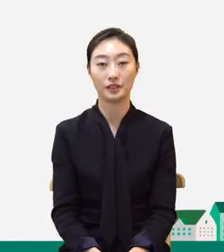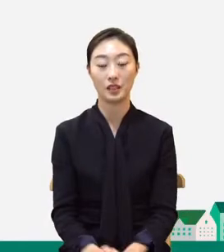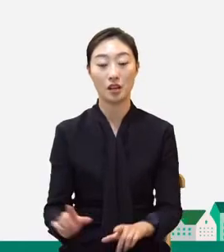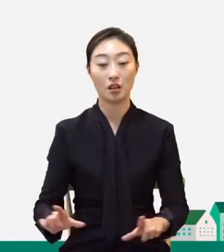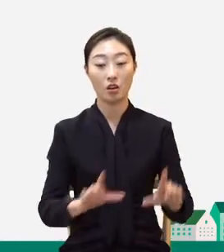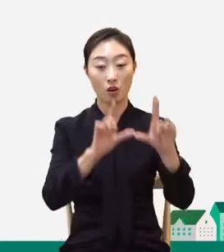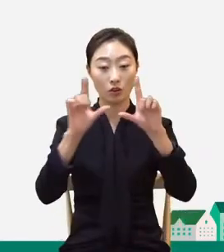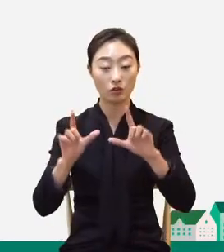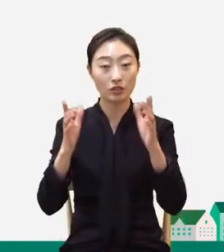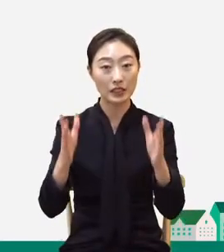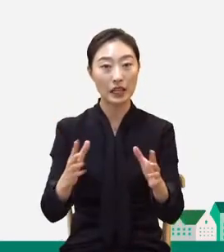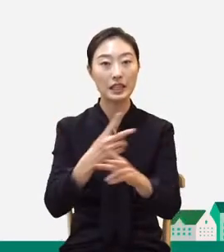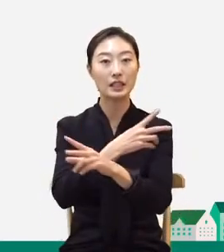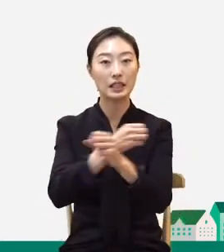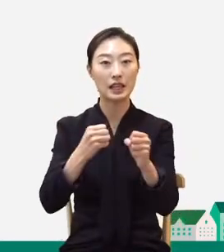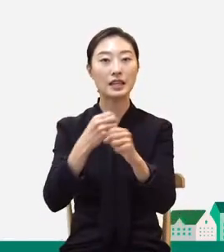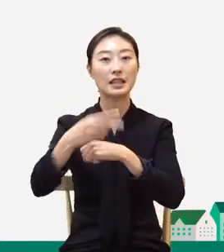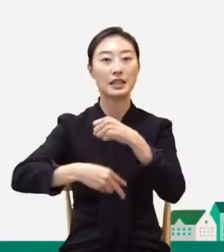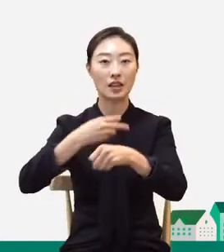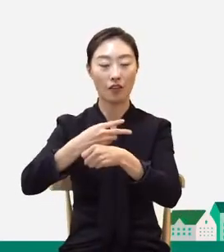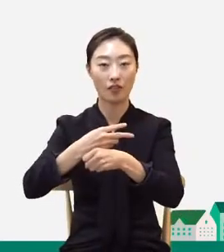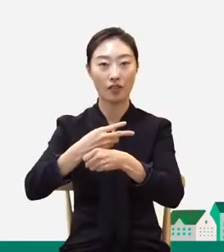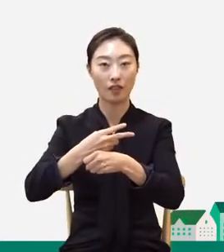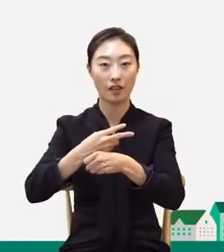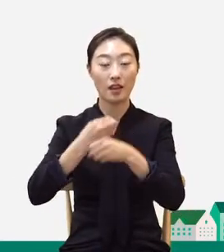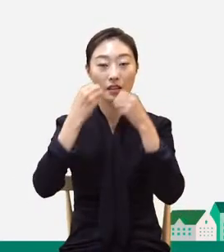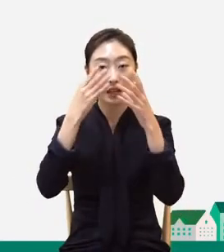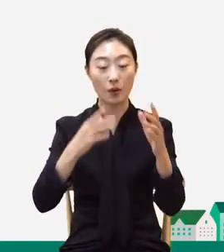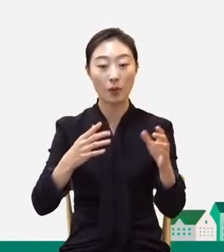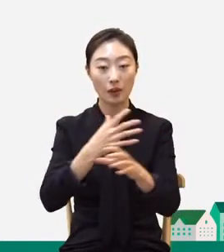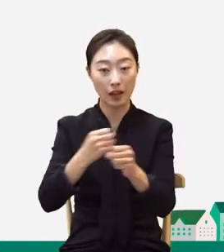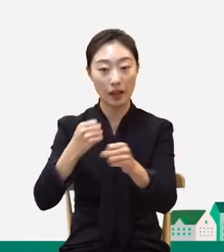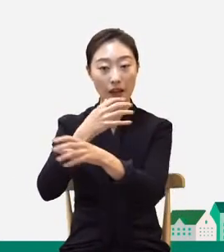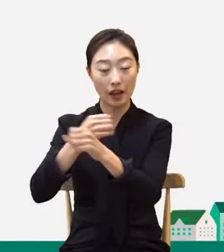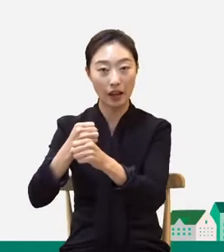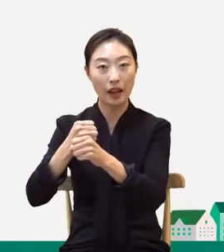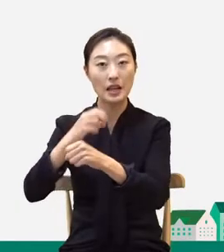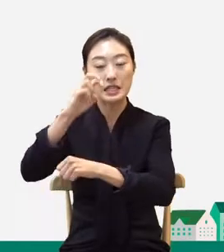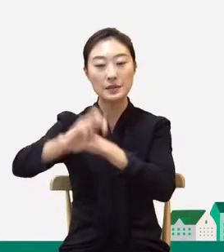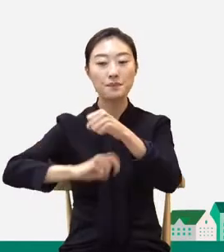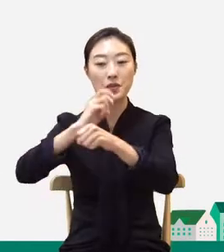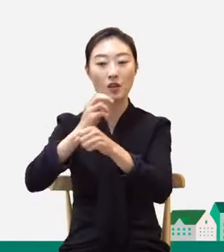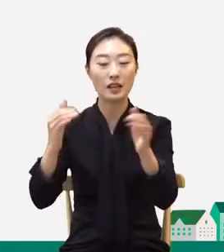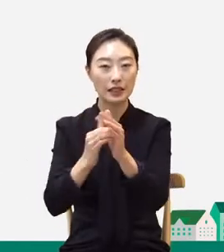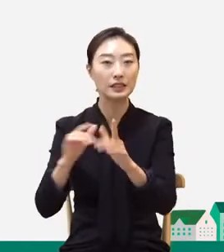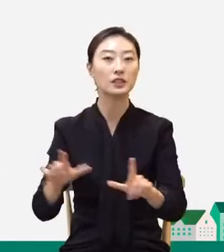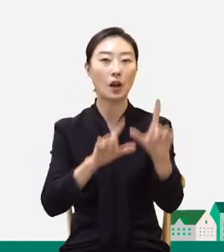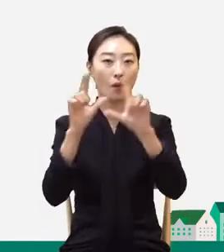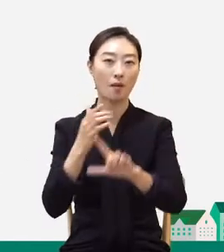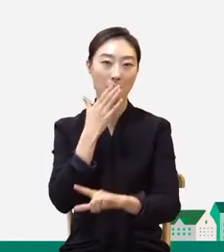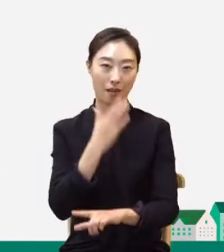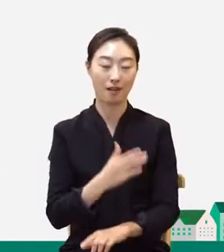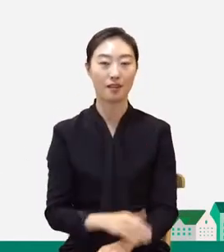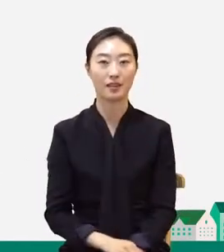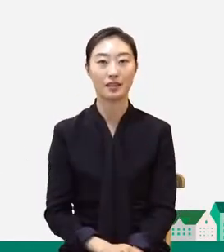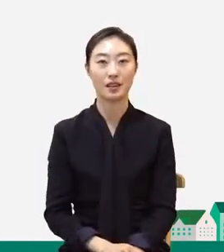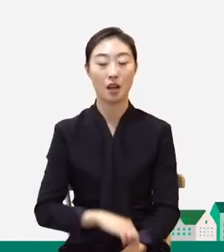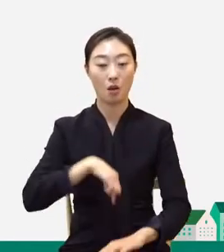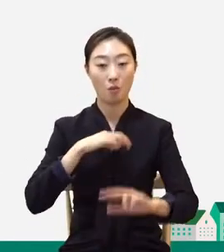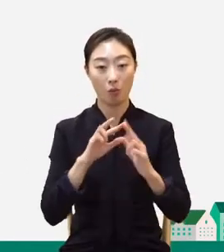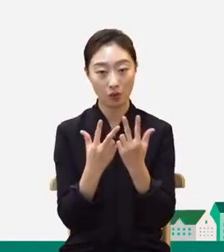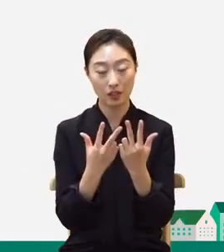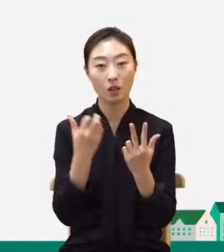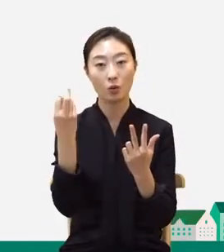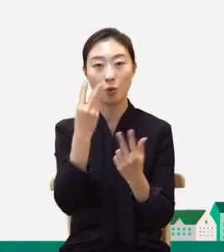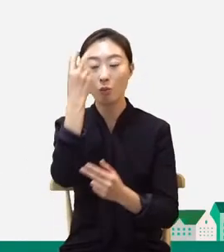거주기간은 2년입니다. 그리고 갱신계약을 통해서 최장 20년까지 생활할 수 있습니다. 이 부분을 이제 당사자분들도